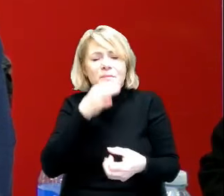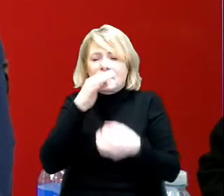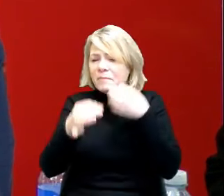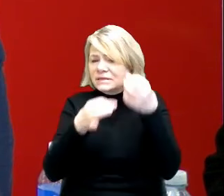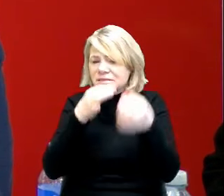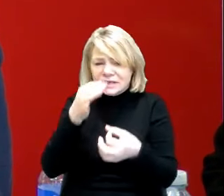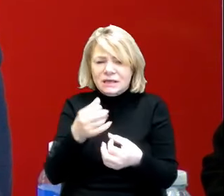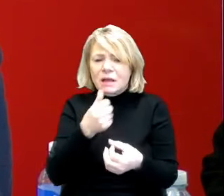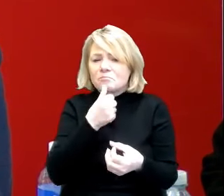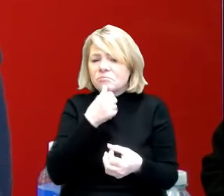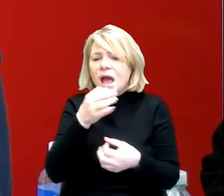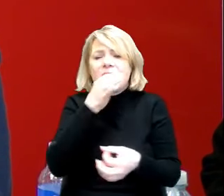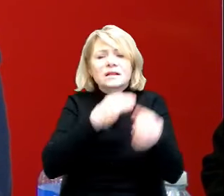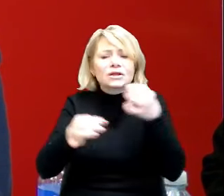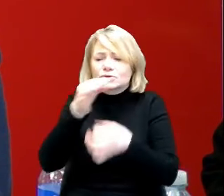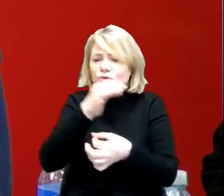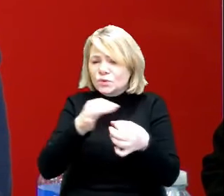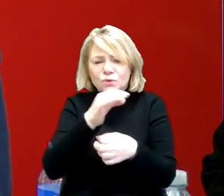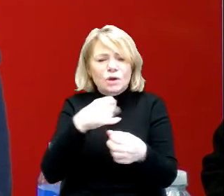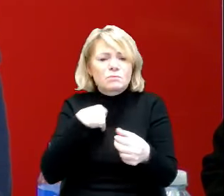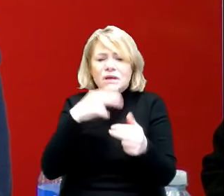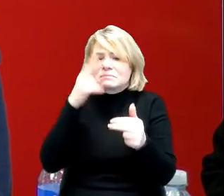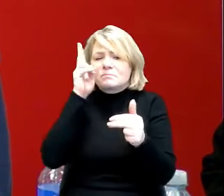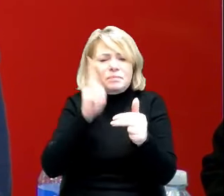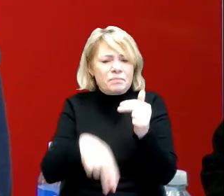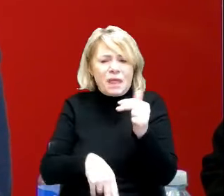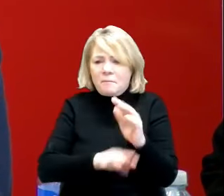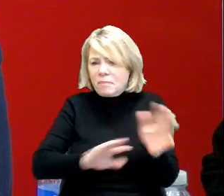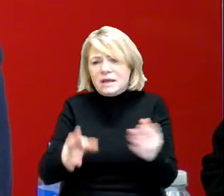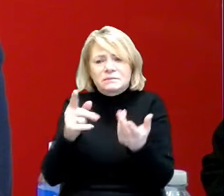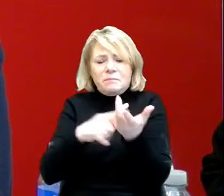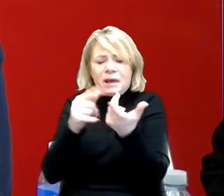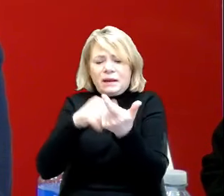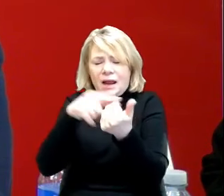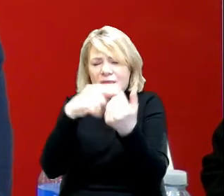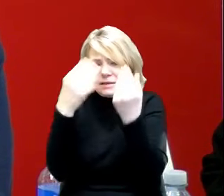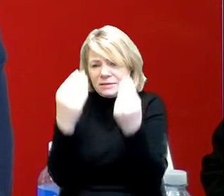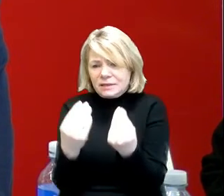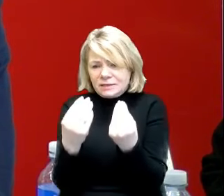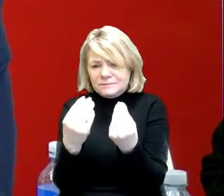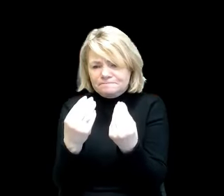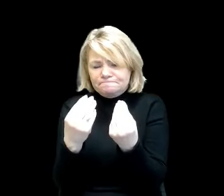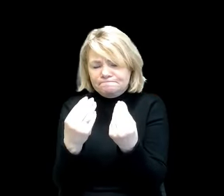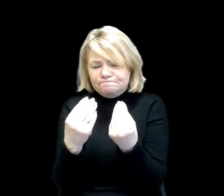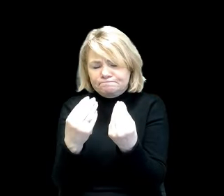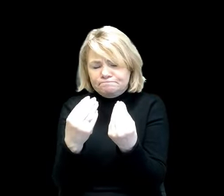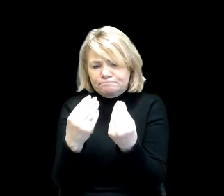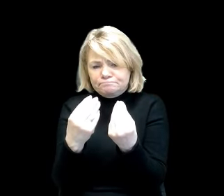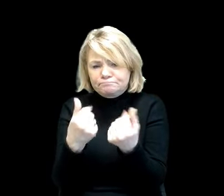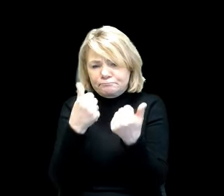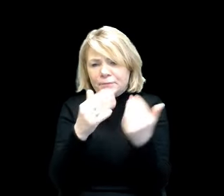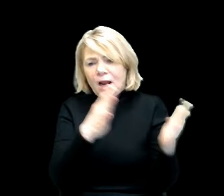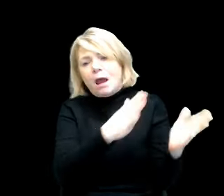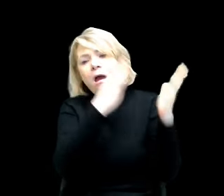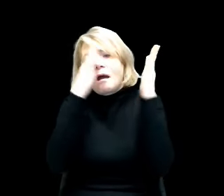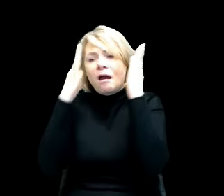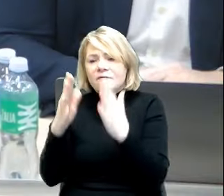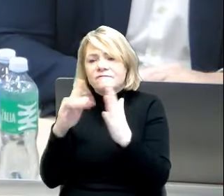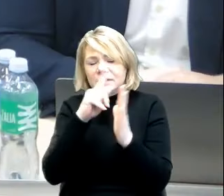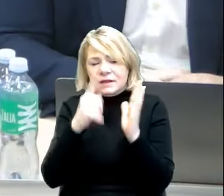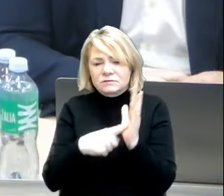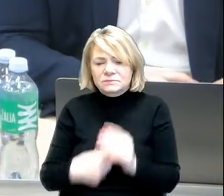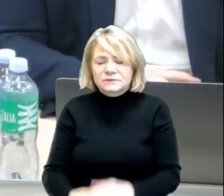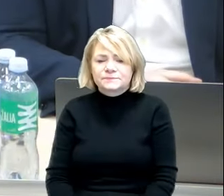diskutuosim tai nebaigsim turbūt ne ne net per kelias dienas tai sekantis klausimas taigi sekantis